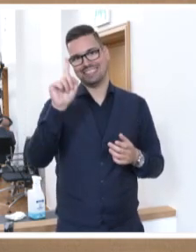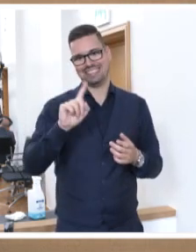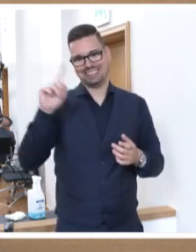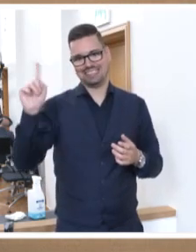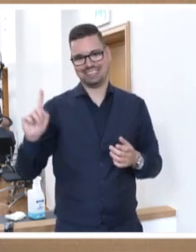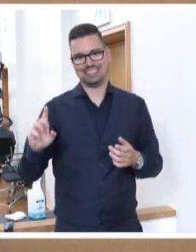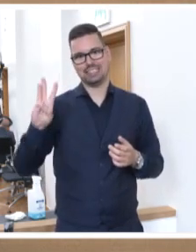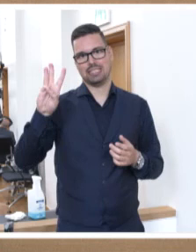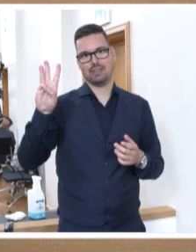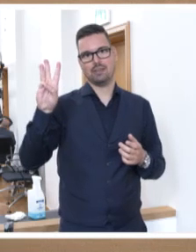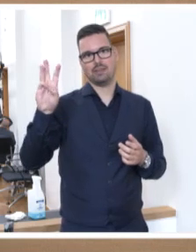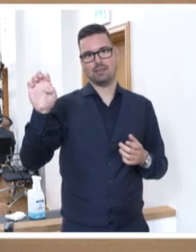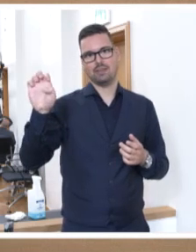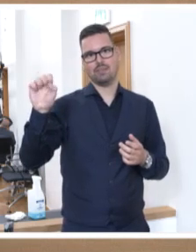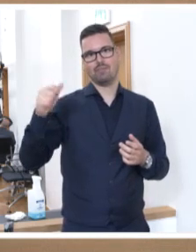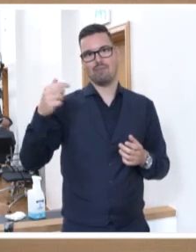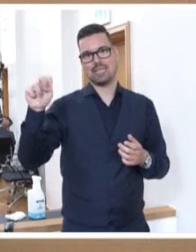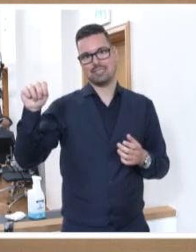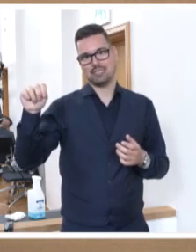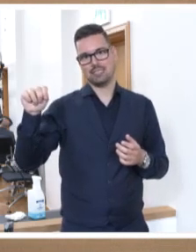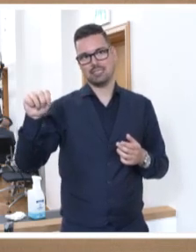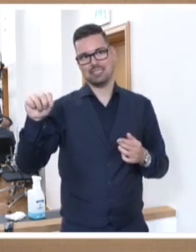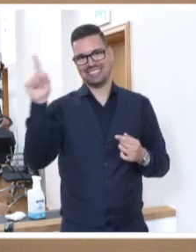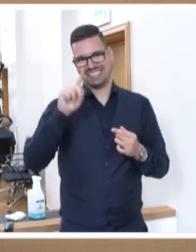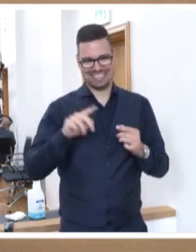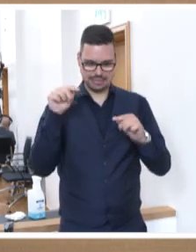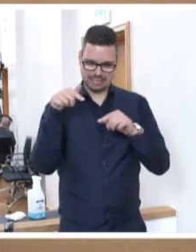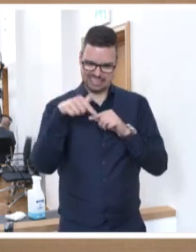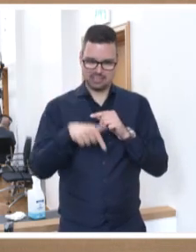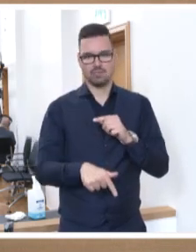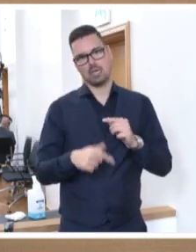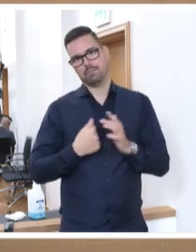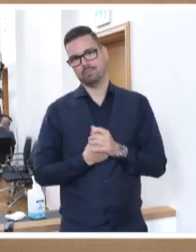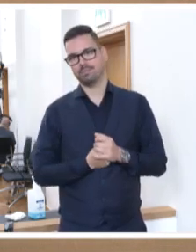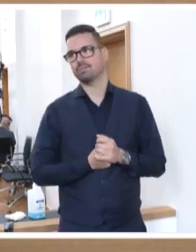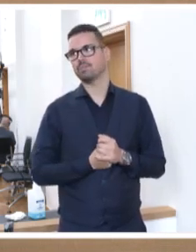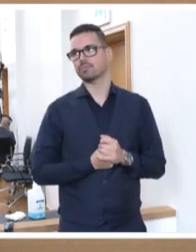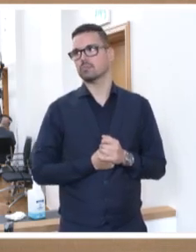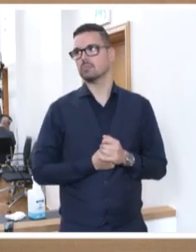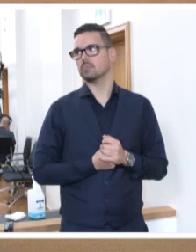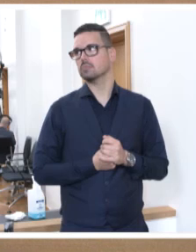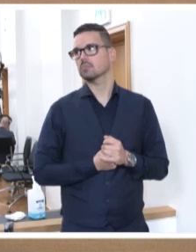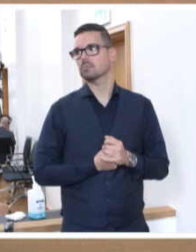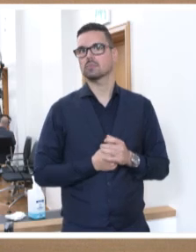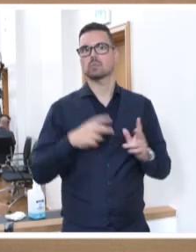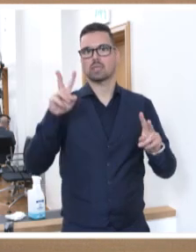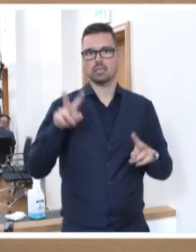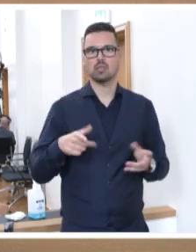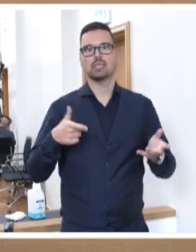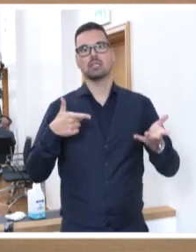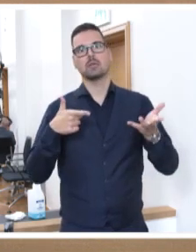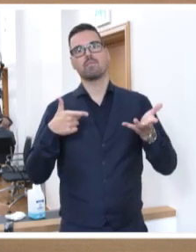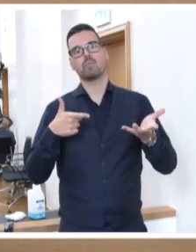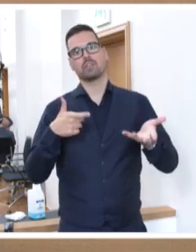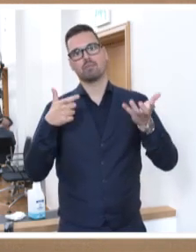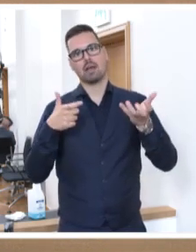westlichen Bündnis zu vertiefen, liebe Kolleginnen und Kollegen. Erlauben Sie mir zu den Waffenlieferungen